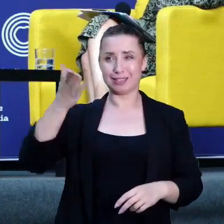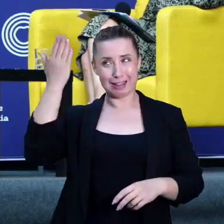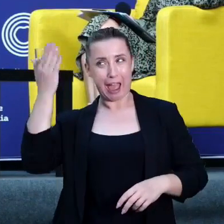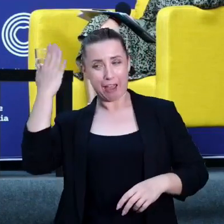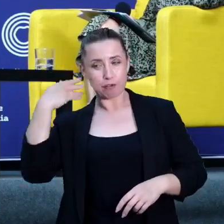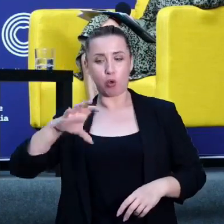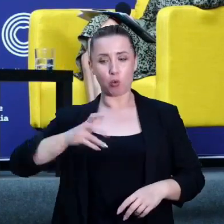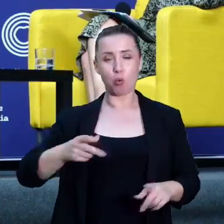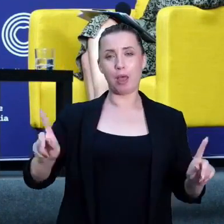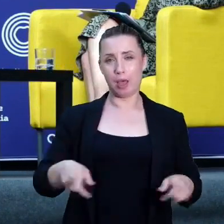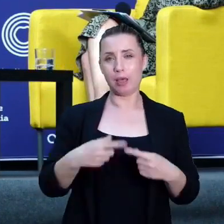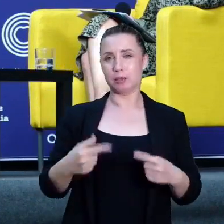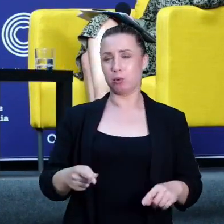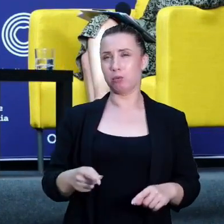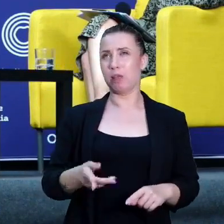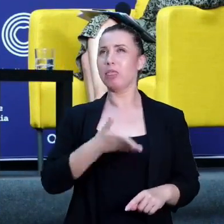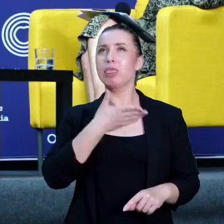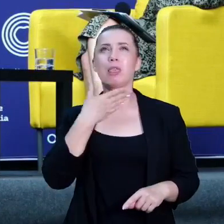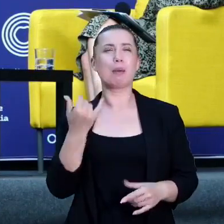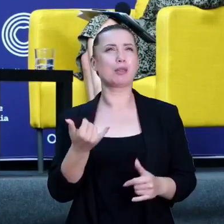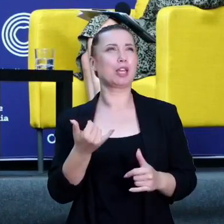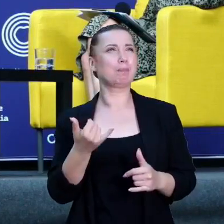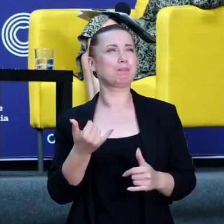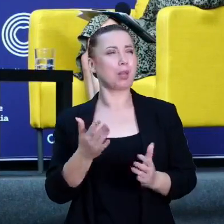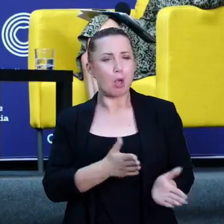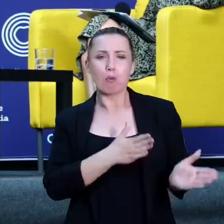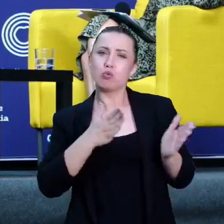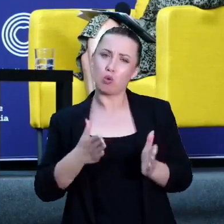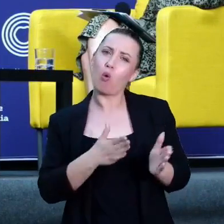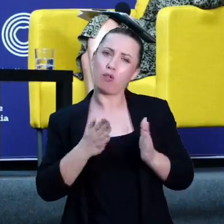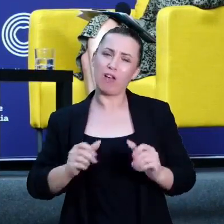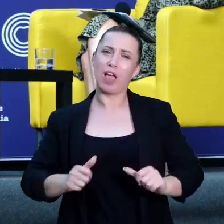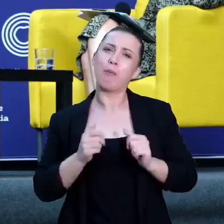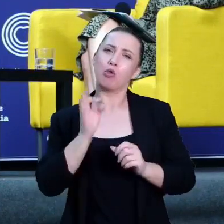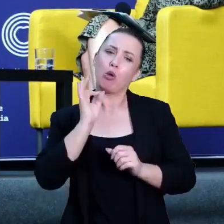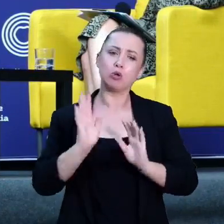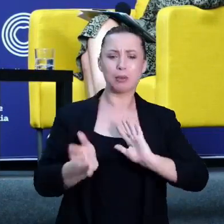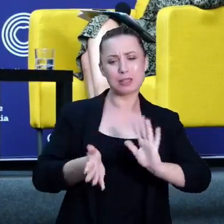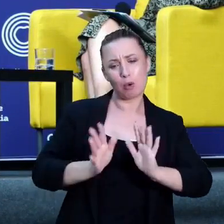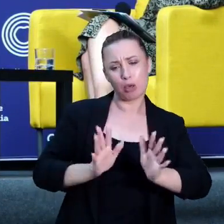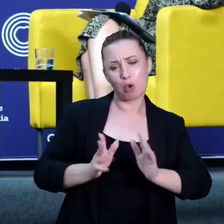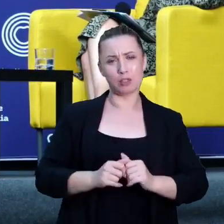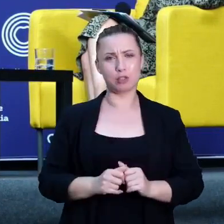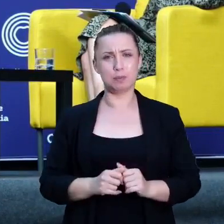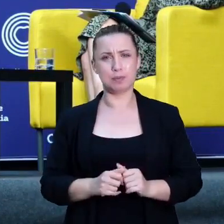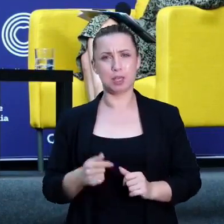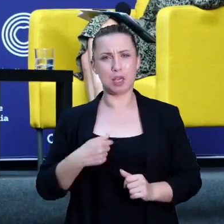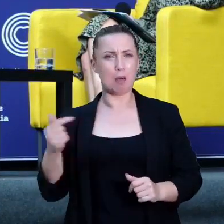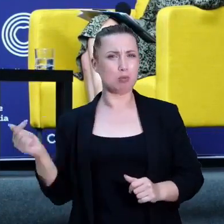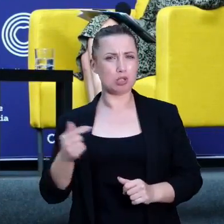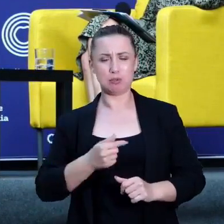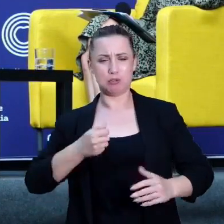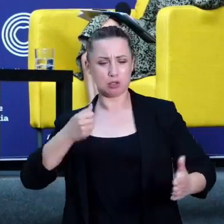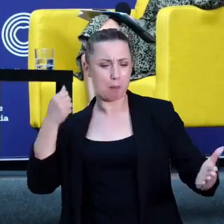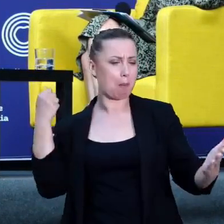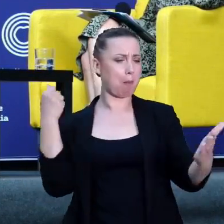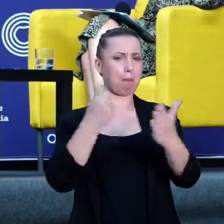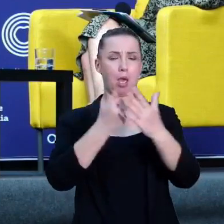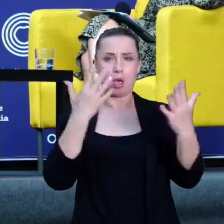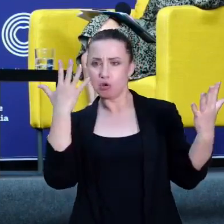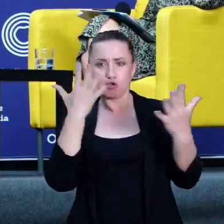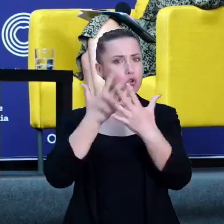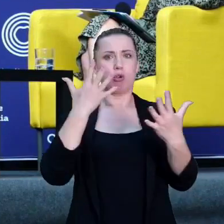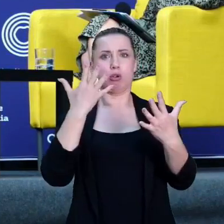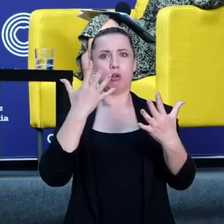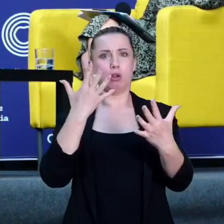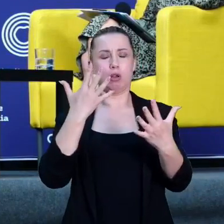byłam chyba jeszcze gotowa, żeby mu dać taki kierunek bardzo konkretny, żeby właśnie o to zawalczyć, tylko po prostu musiałam się zderzyć z taką ścianą